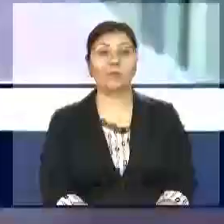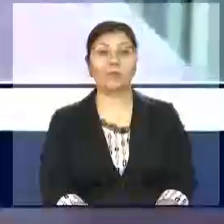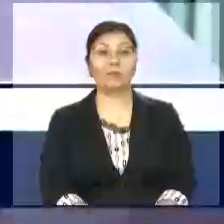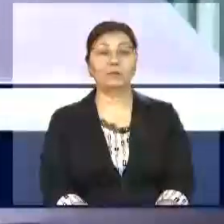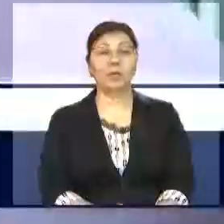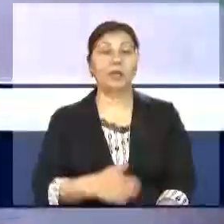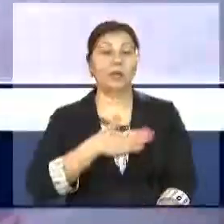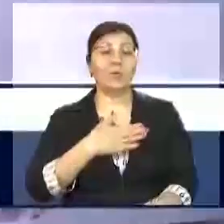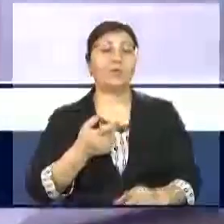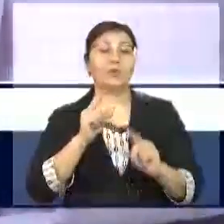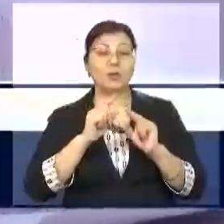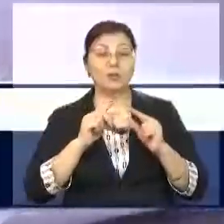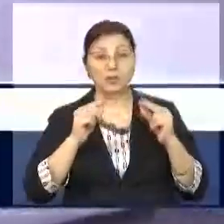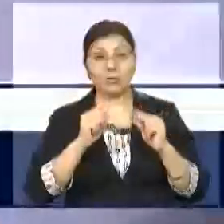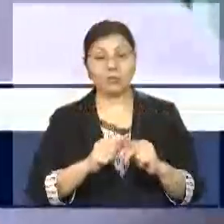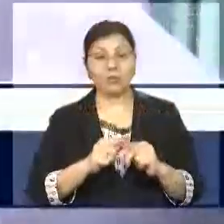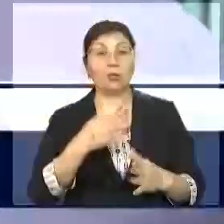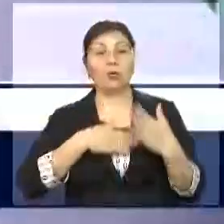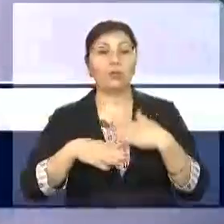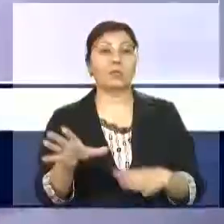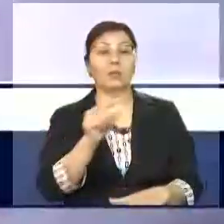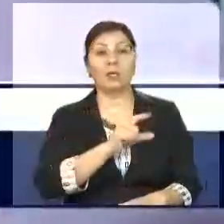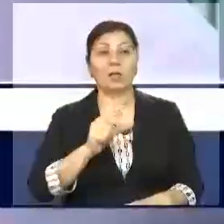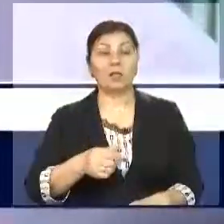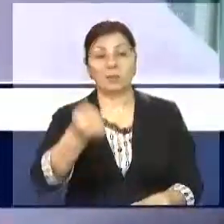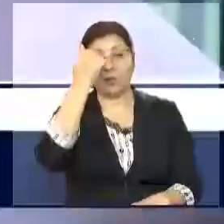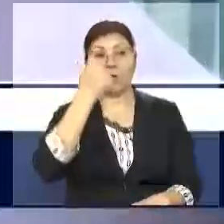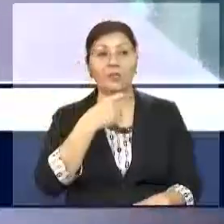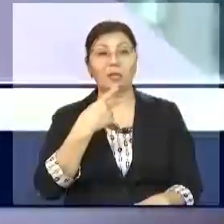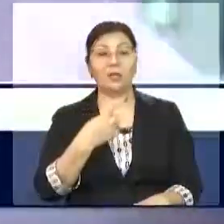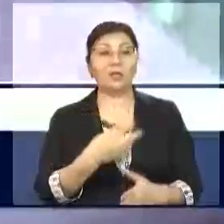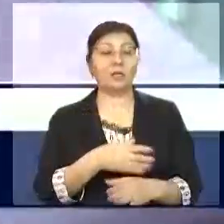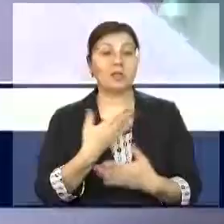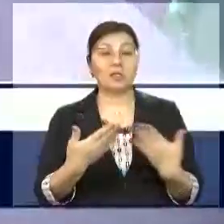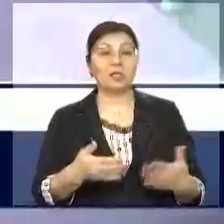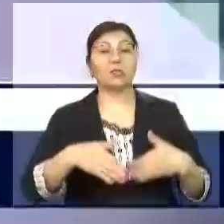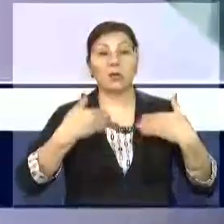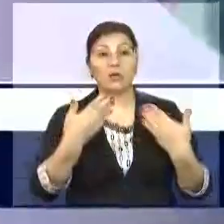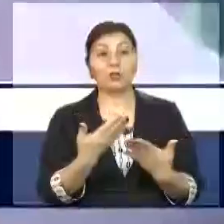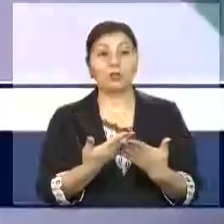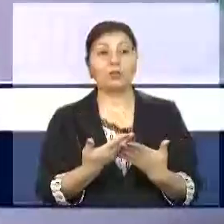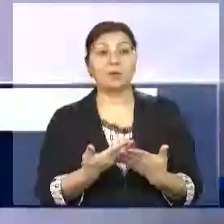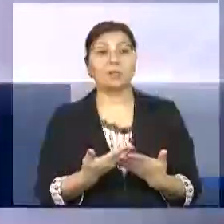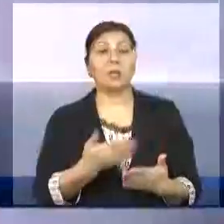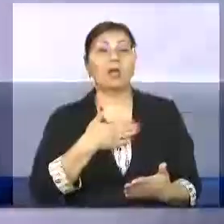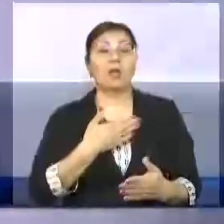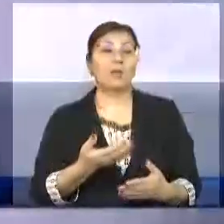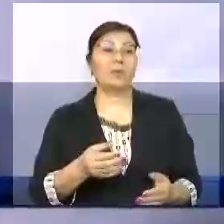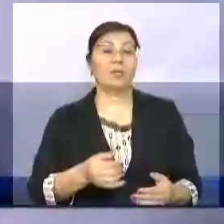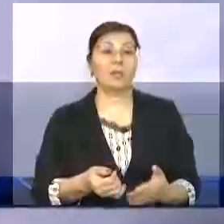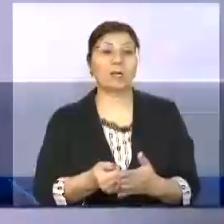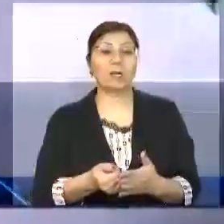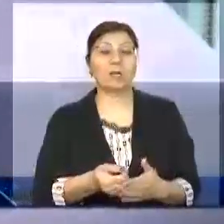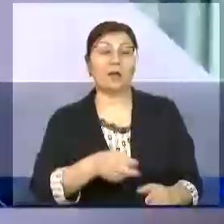за такую. Мен үшін шын қуанып жатқан барлық жанға алғысымды білдіремін. Екі күннен бері телефоныма тыным жоқ, жан-жақтан құттықтаулар түсіп жатыр. Менің марапатым